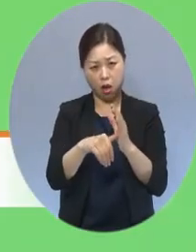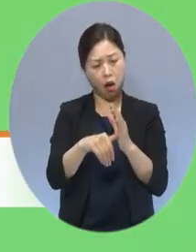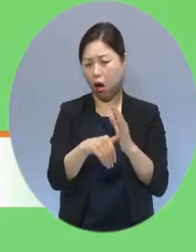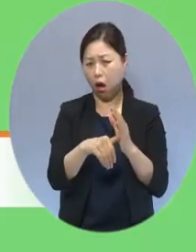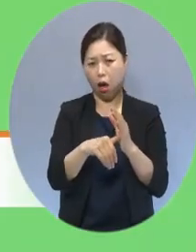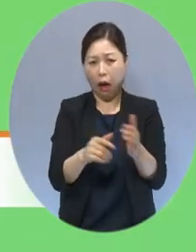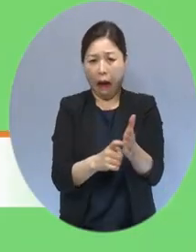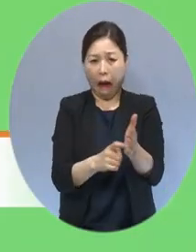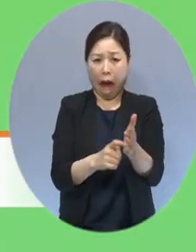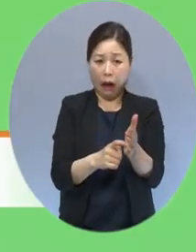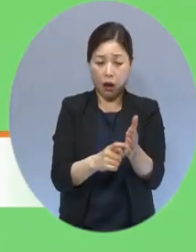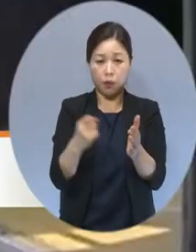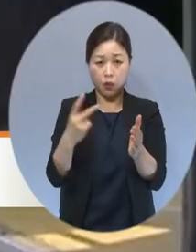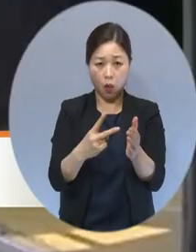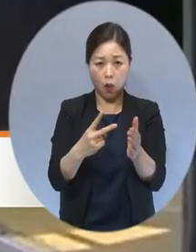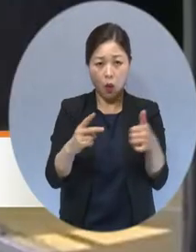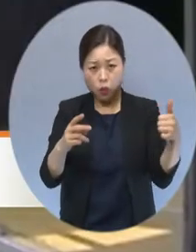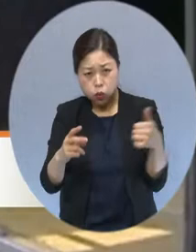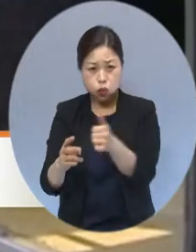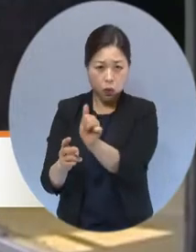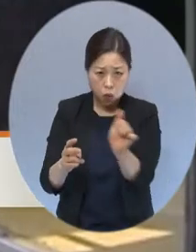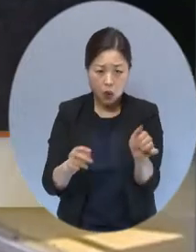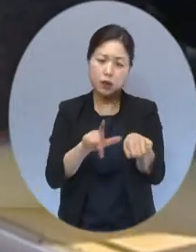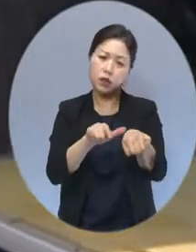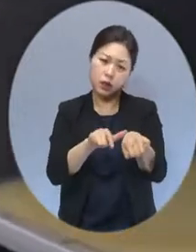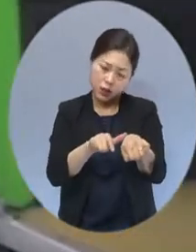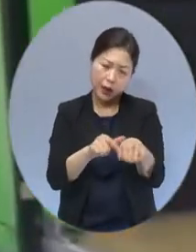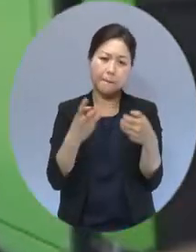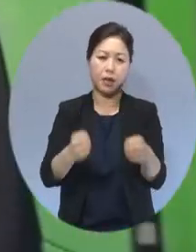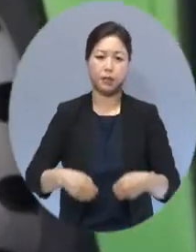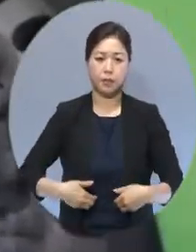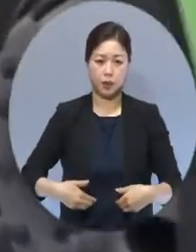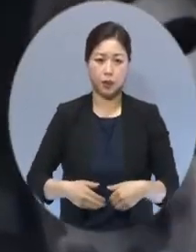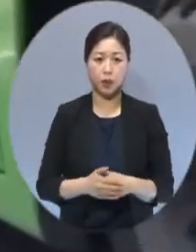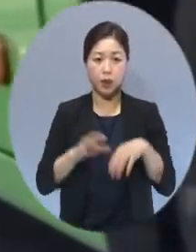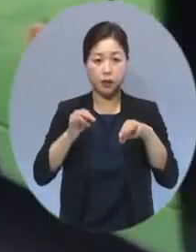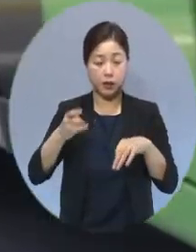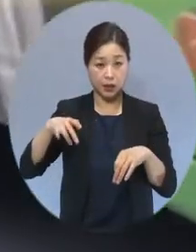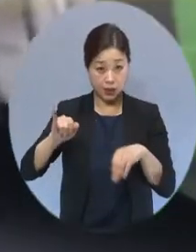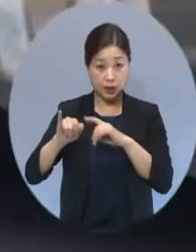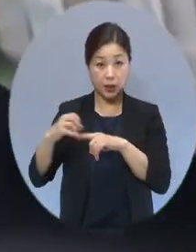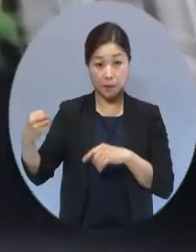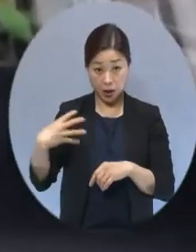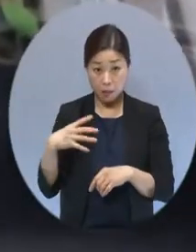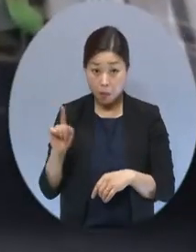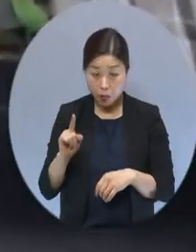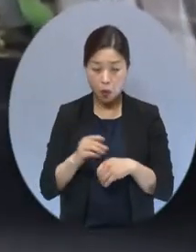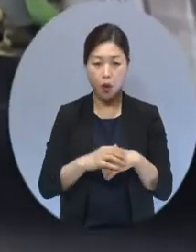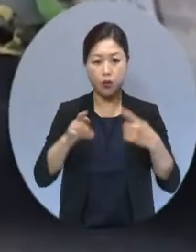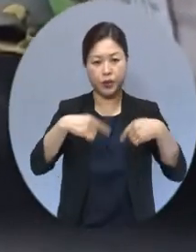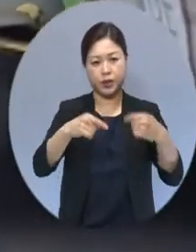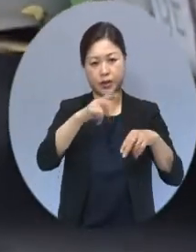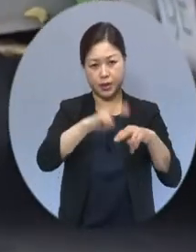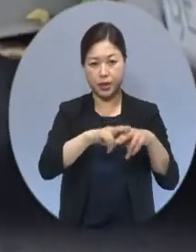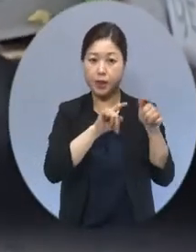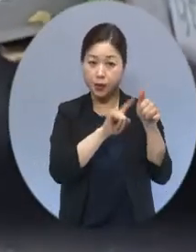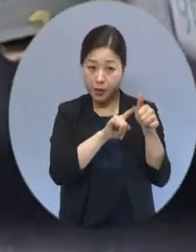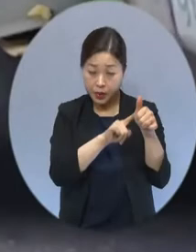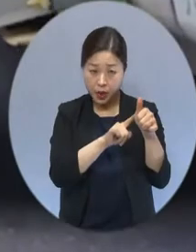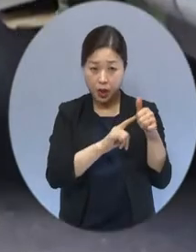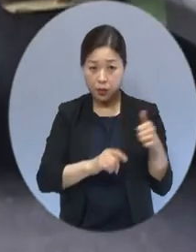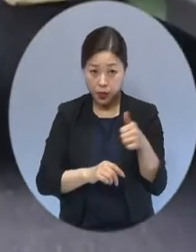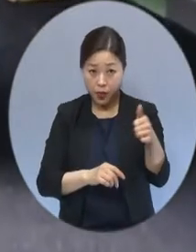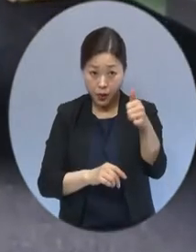이동에 많은 시간이 소요됩니다 김미지 5회 다르면 휠체어를 이용하는 장애인의 이동 속도는